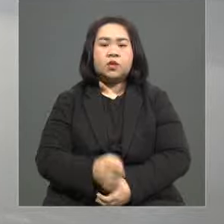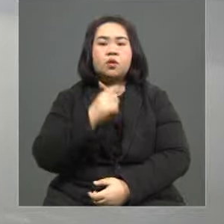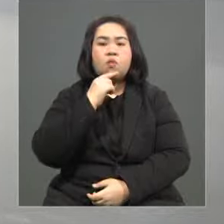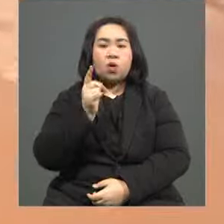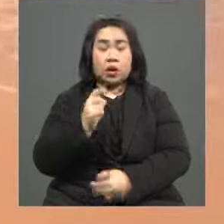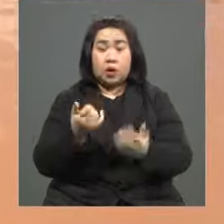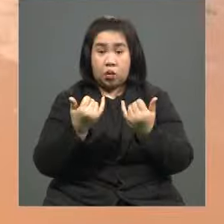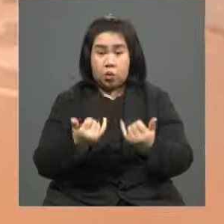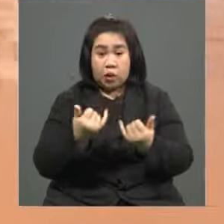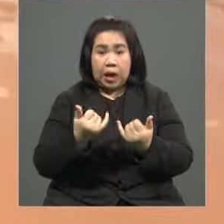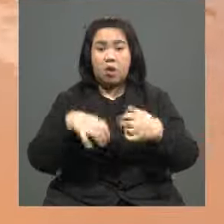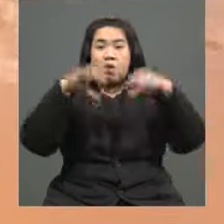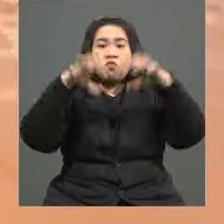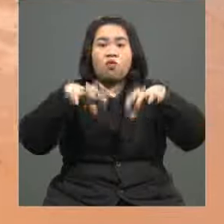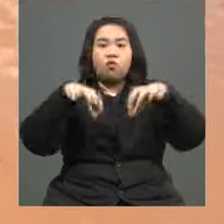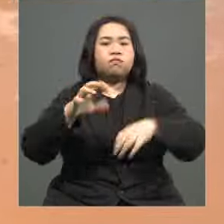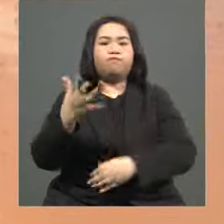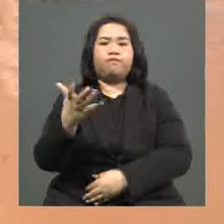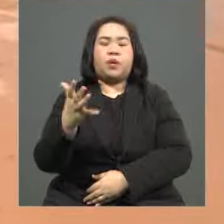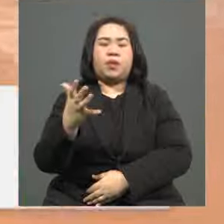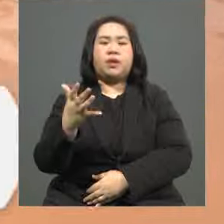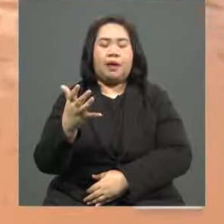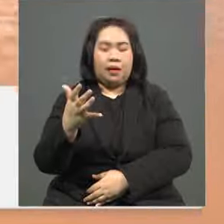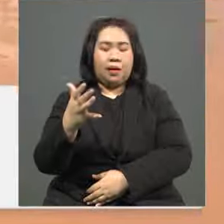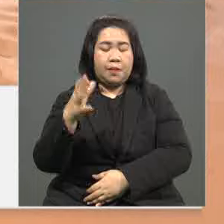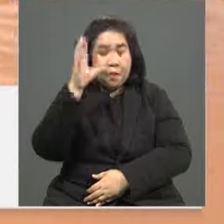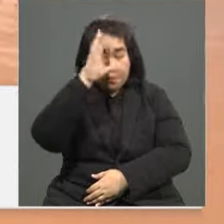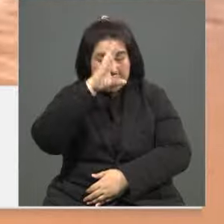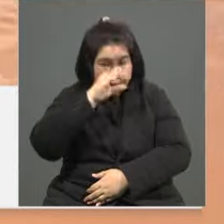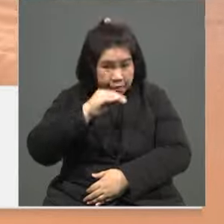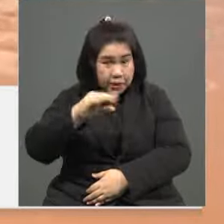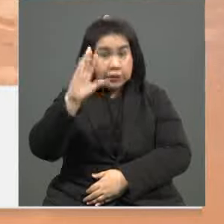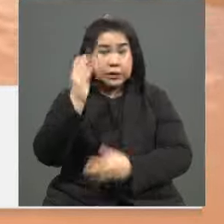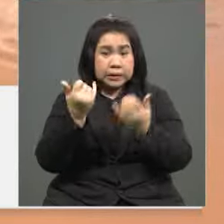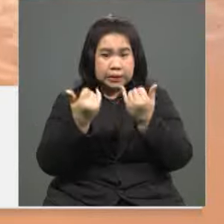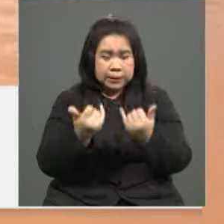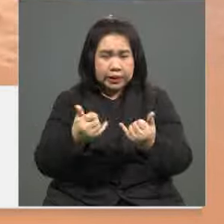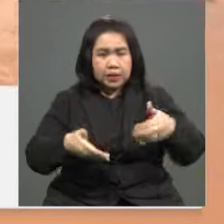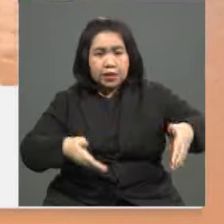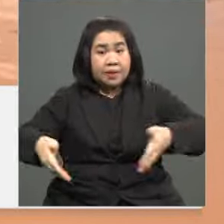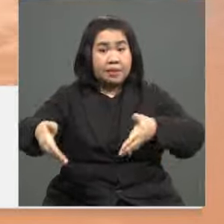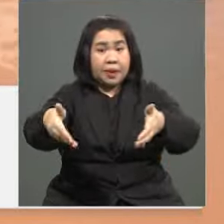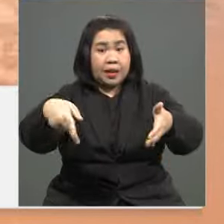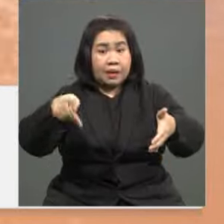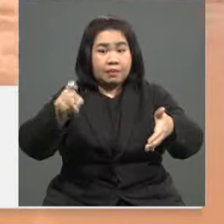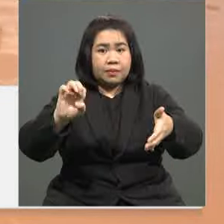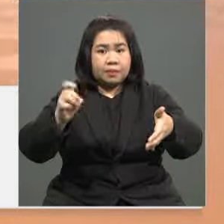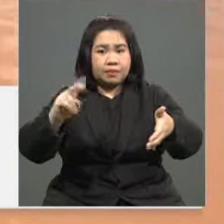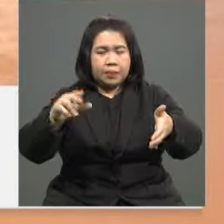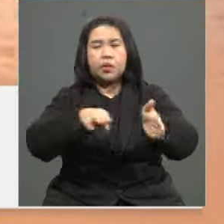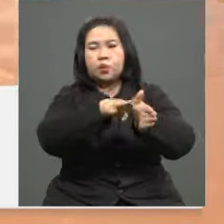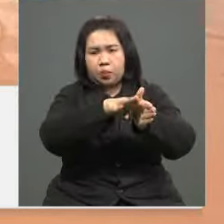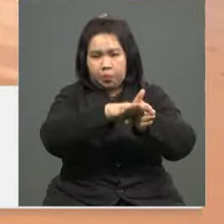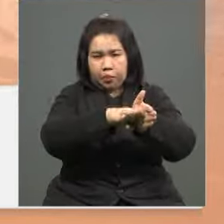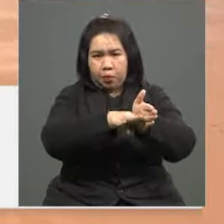ครับที่วันนี้ยังคงไม่มีฝนตกลงมาและตลอดตั้งแต่เมื่อคืนจนถึงเช้าวันนี้นะครับระดับน้ำปิงเริ่มลดระดับลงอย่างต่อเนื่องจนถึง